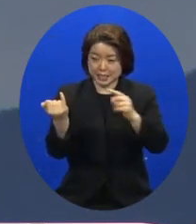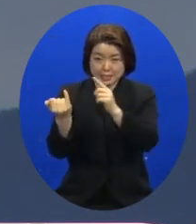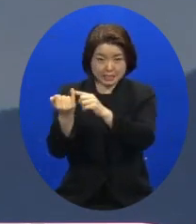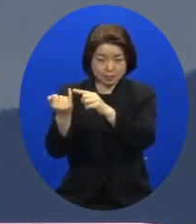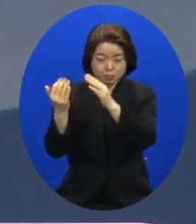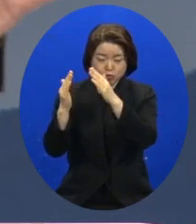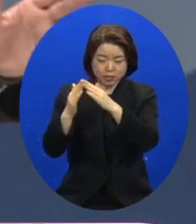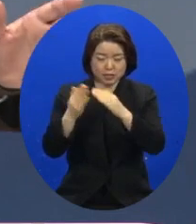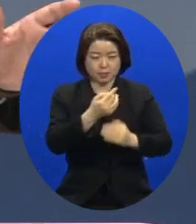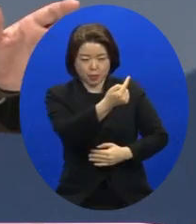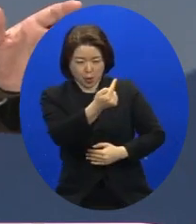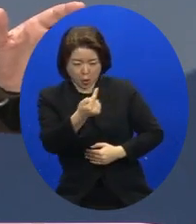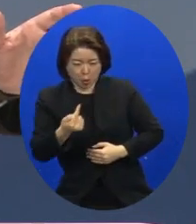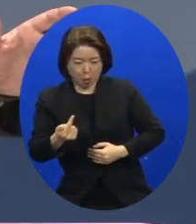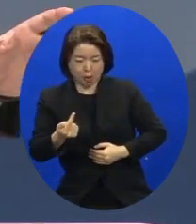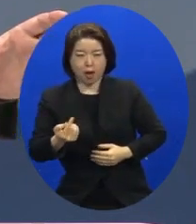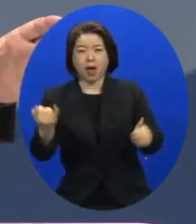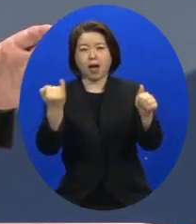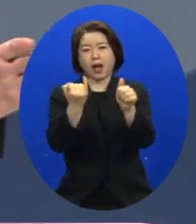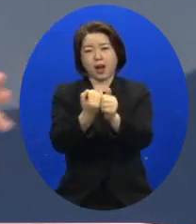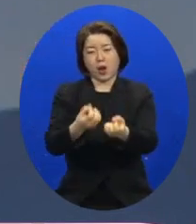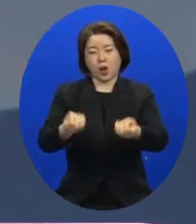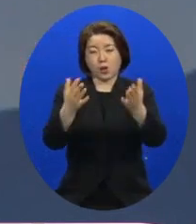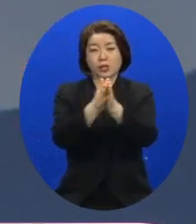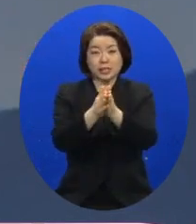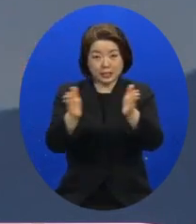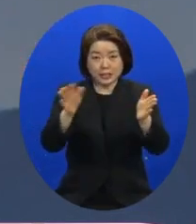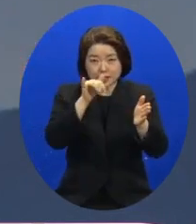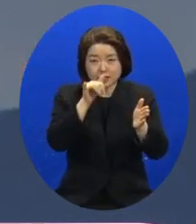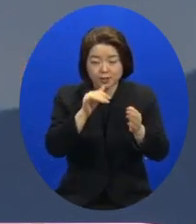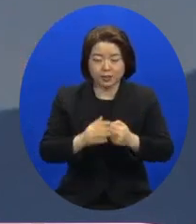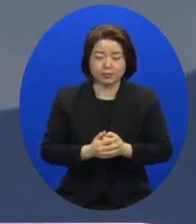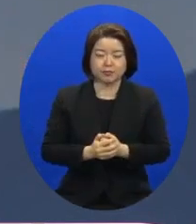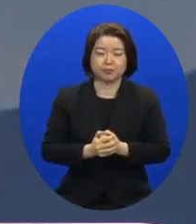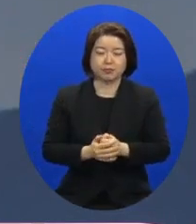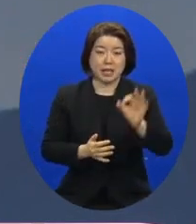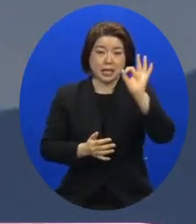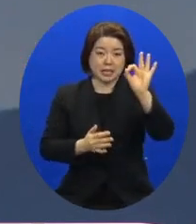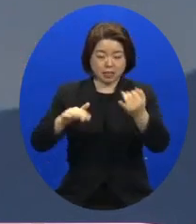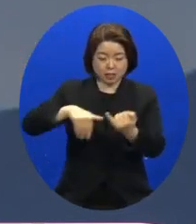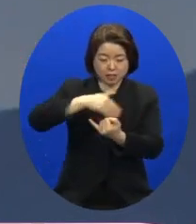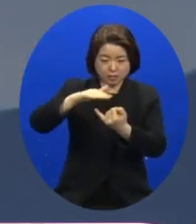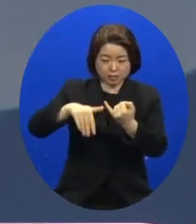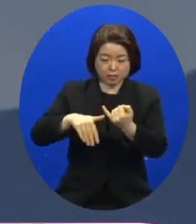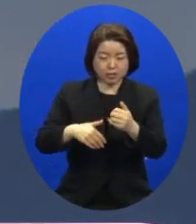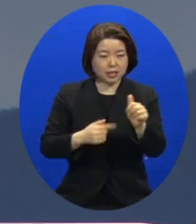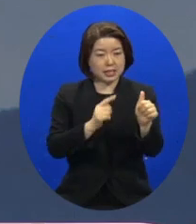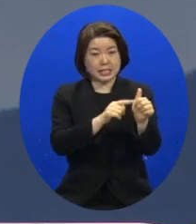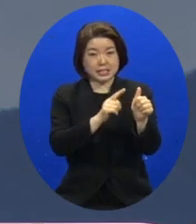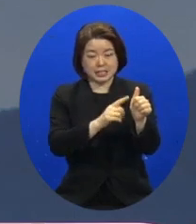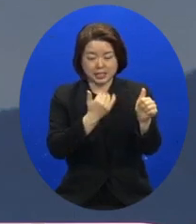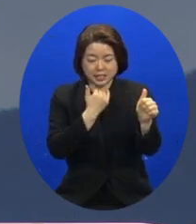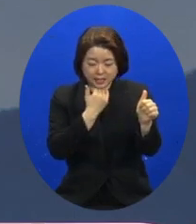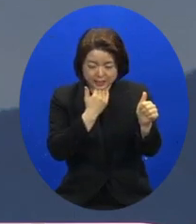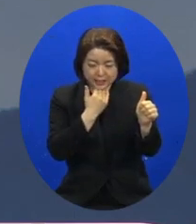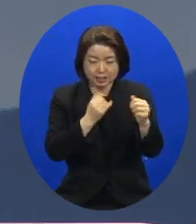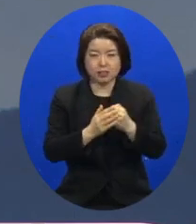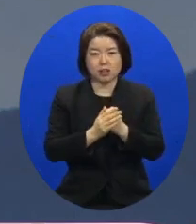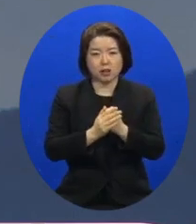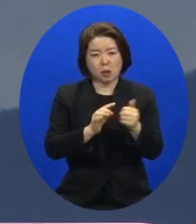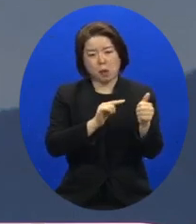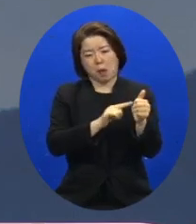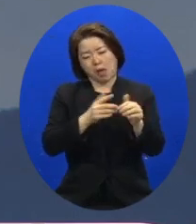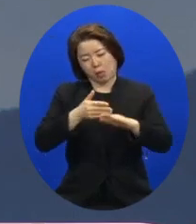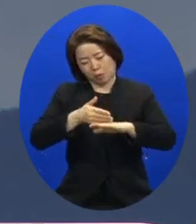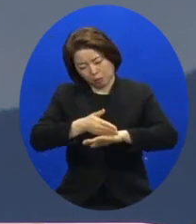오면서 혼인 잔치가 벌어집니다. 열 처녀가 신랑을 기다리는데 신랑이 너무 늦게